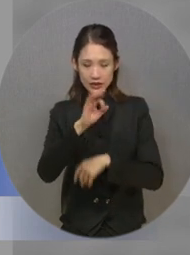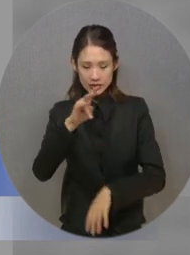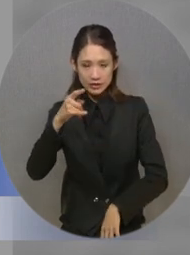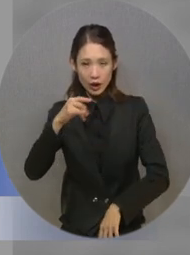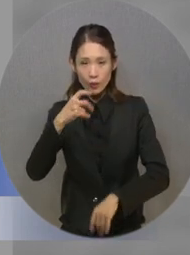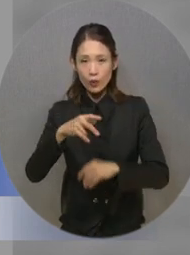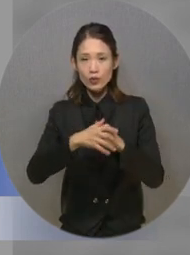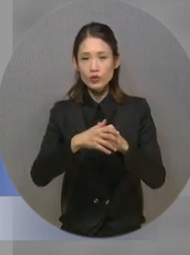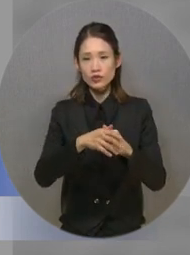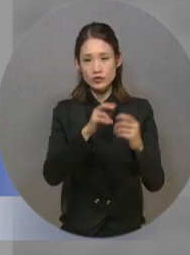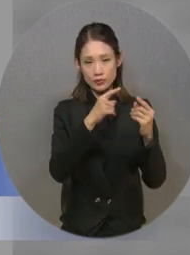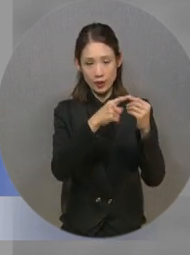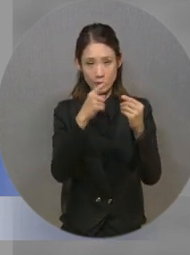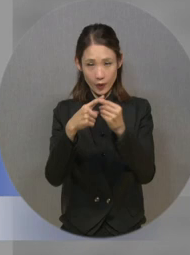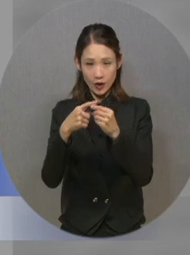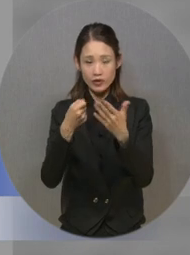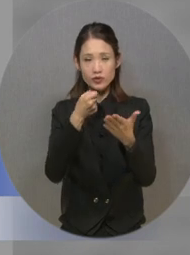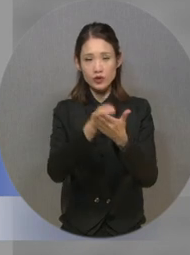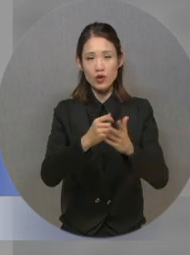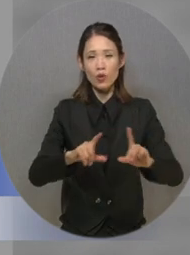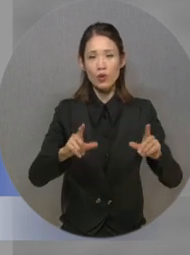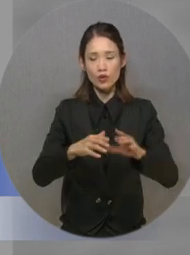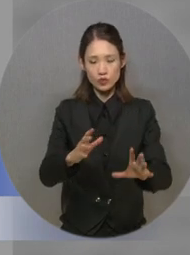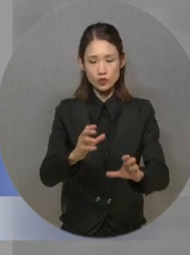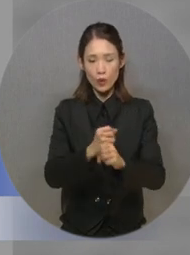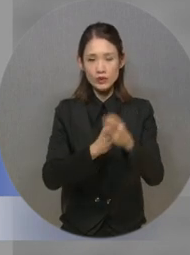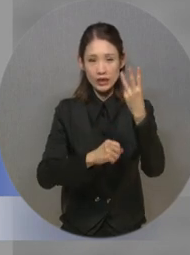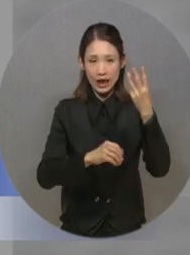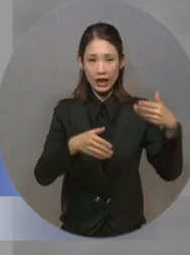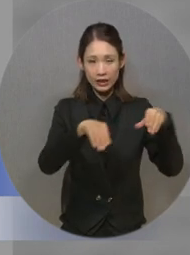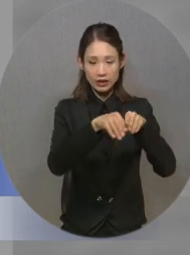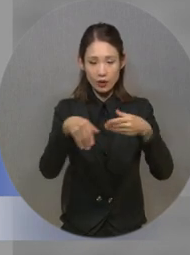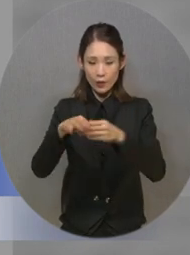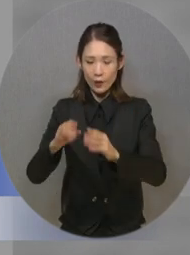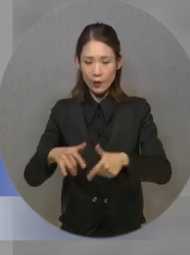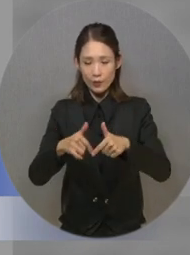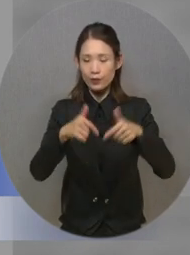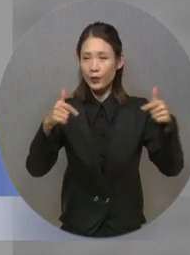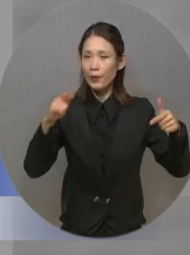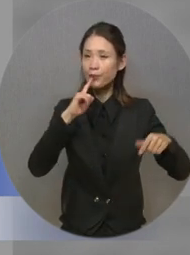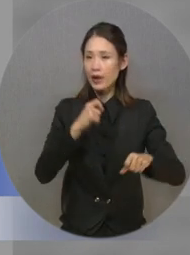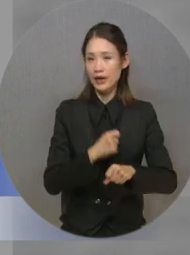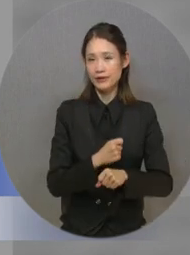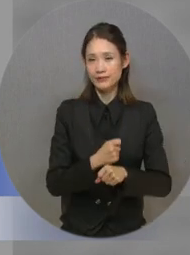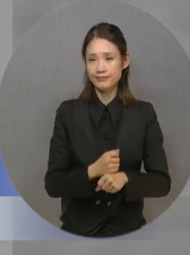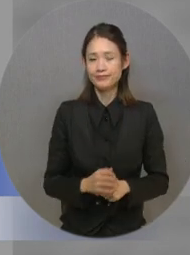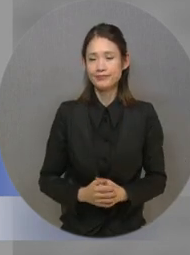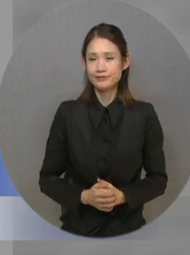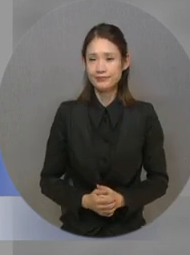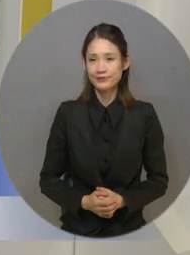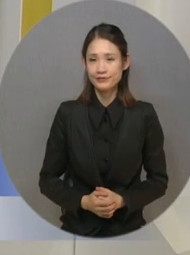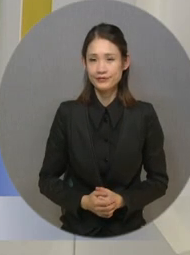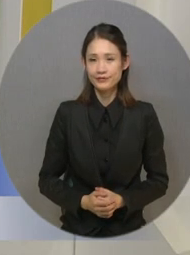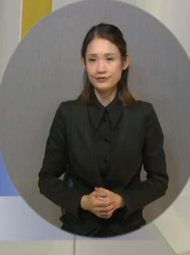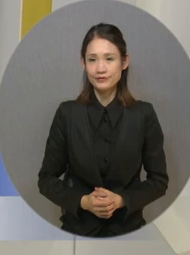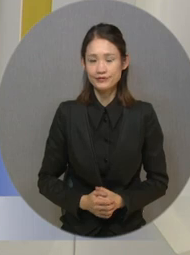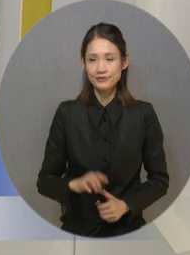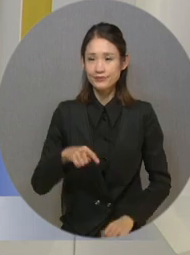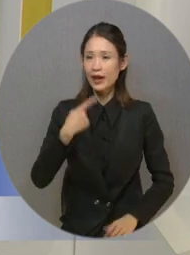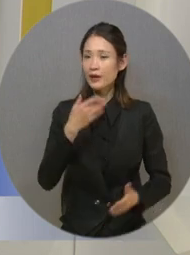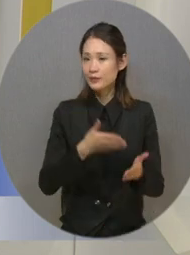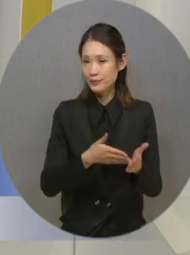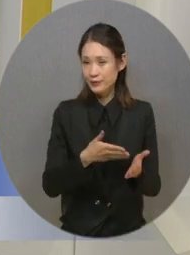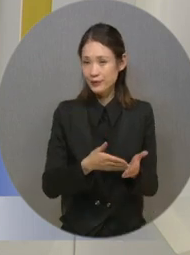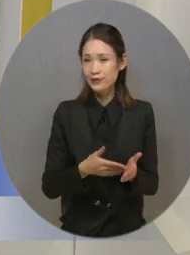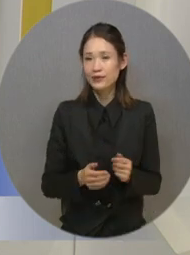성해병원을 지정해 올해 말까지 총 3개소까지 확대한다는 소식을 전하고 있습니다. 다음